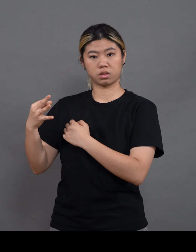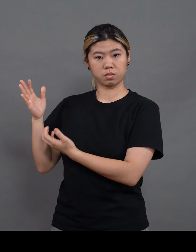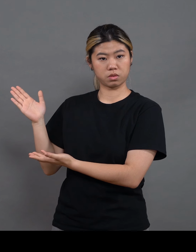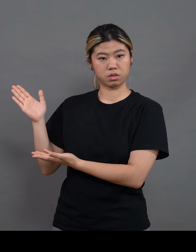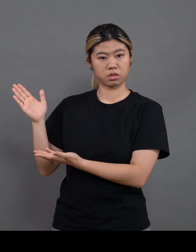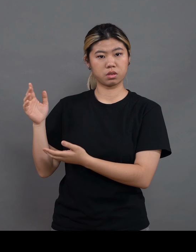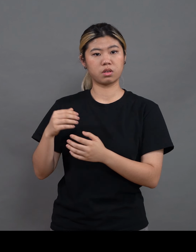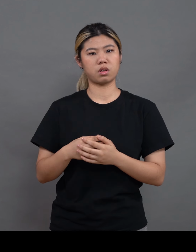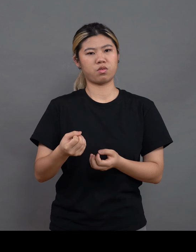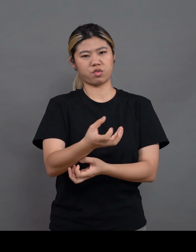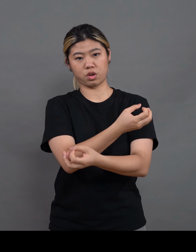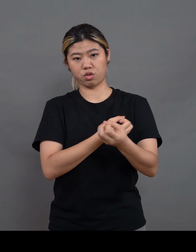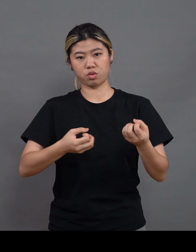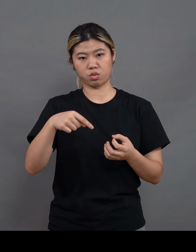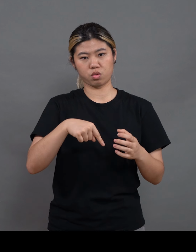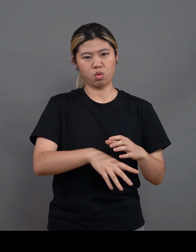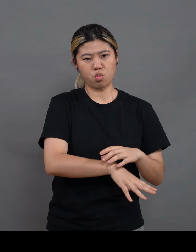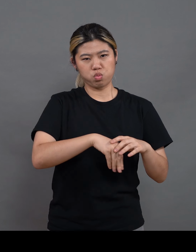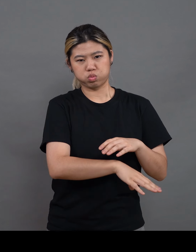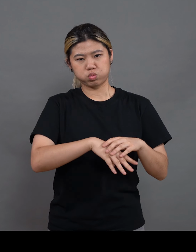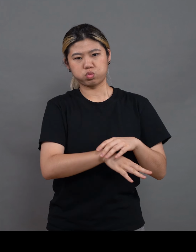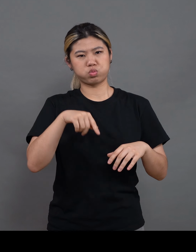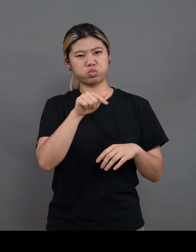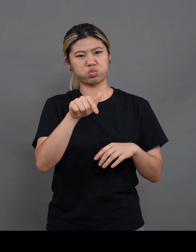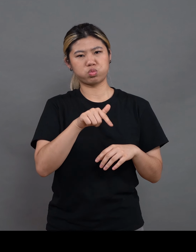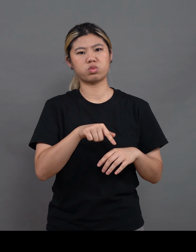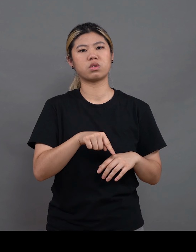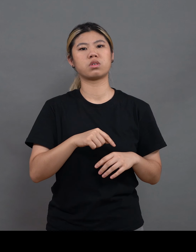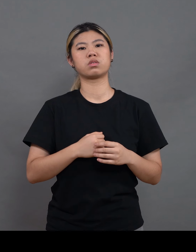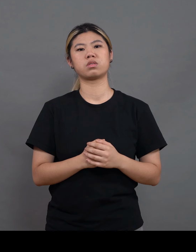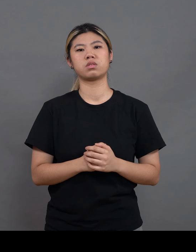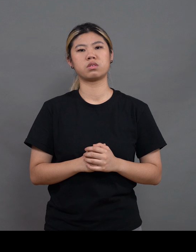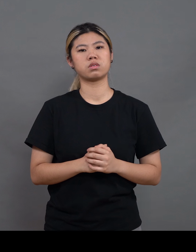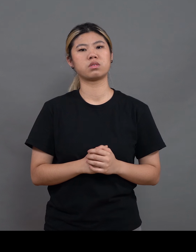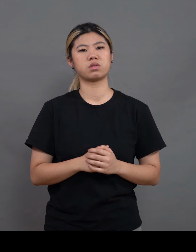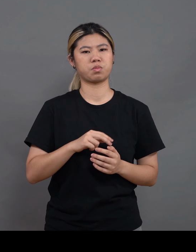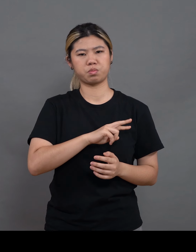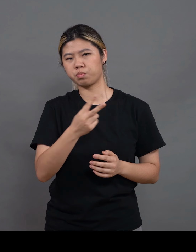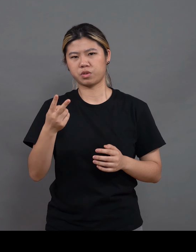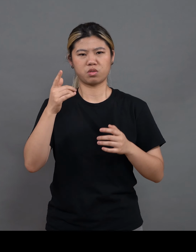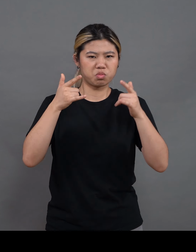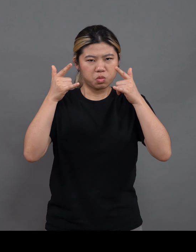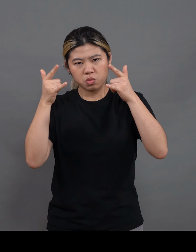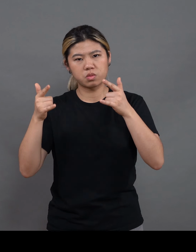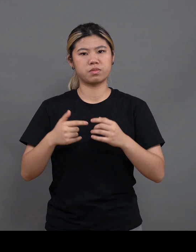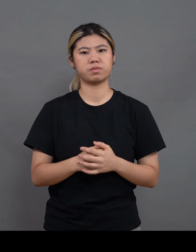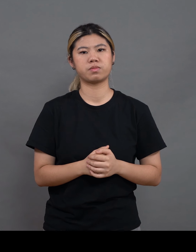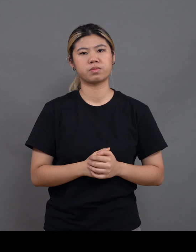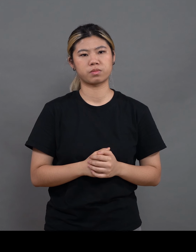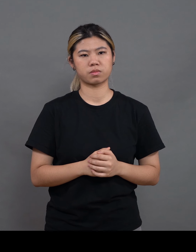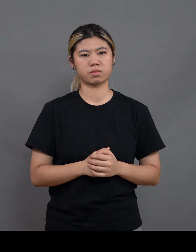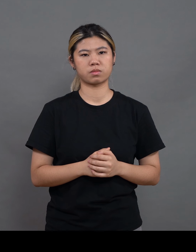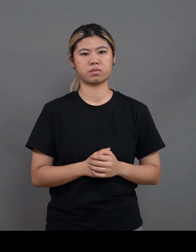章其实就是在一个花园里面工作的这种吸污的那种情况，都妖魔化了一下。